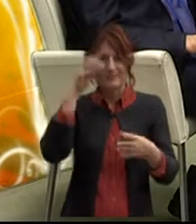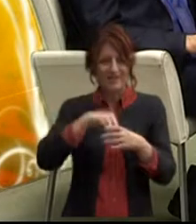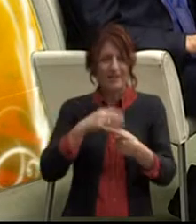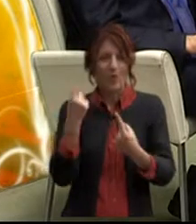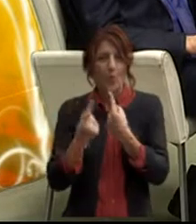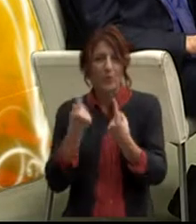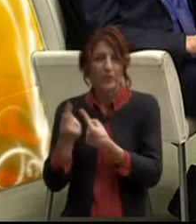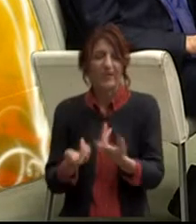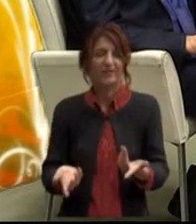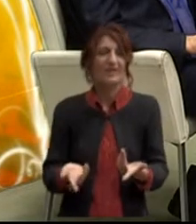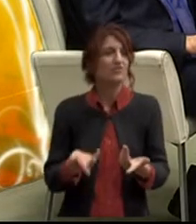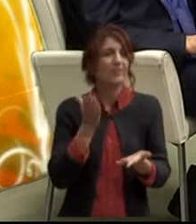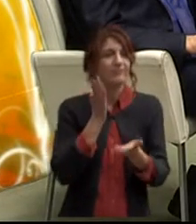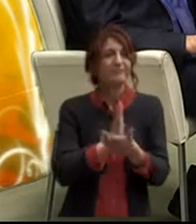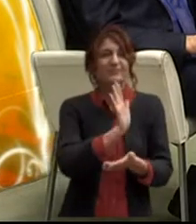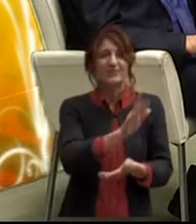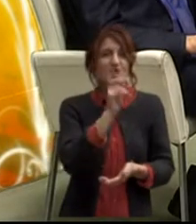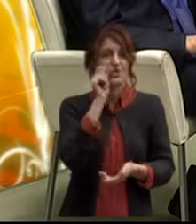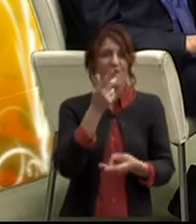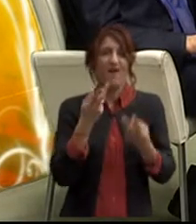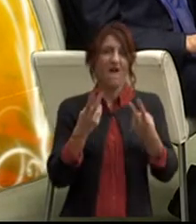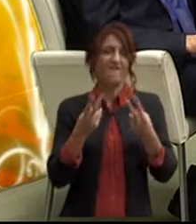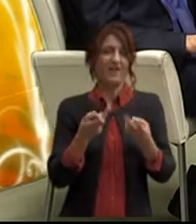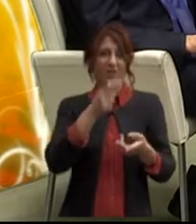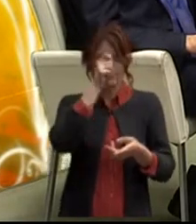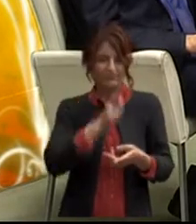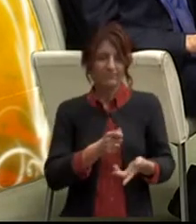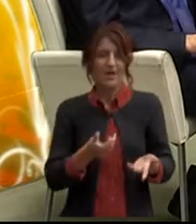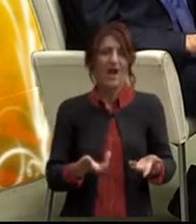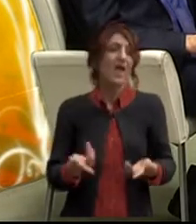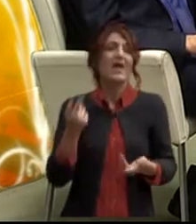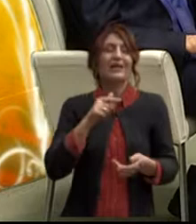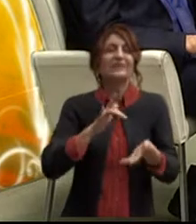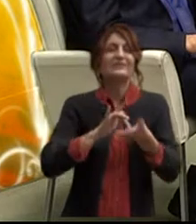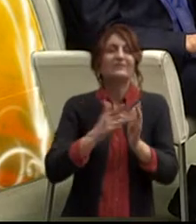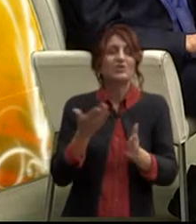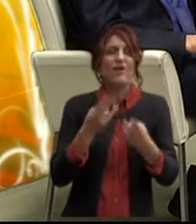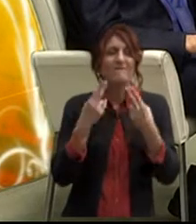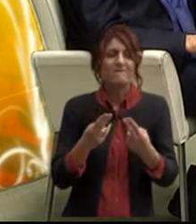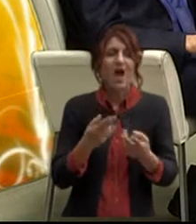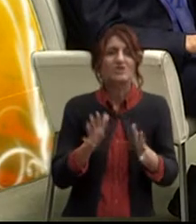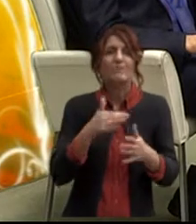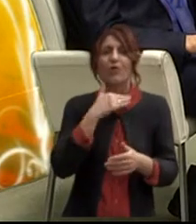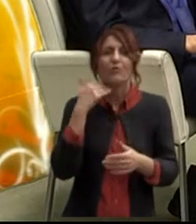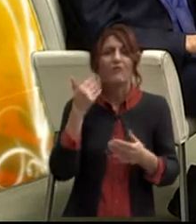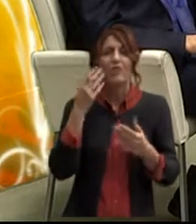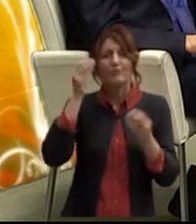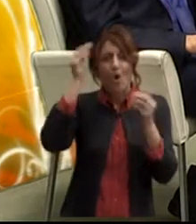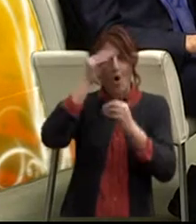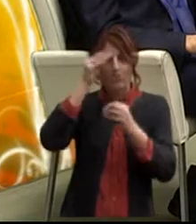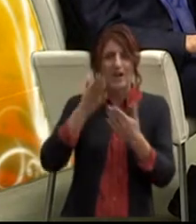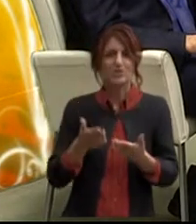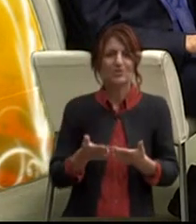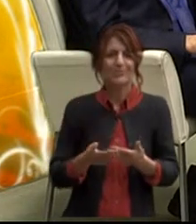čovjeka, vrijednog pojedinca. Znači, ono što je važno, nedovoljno obrazovanje, to znači ne